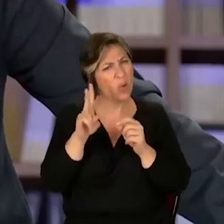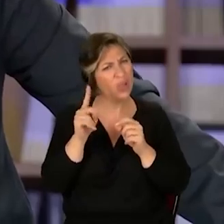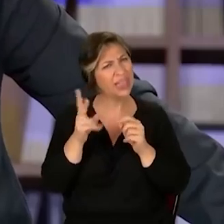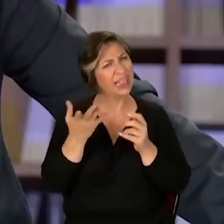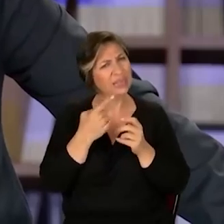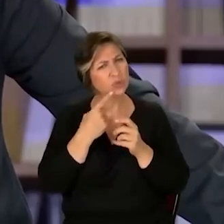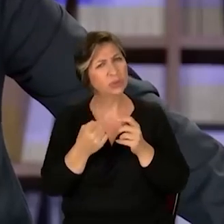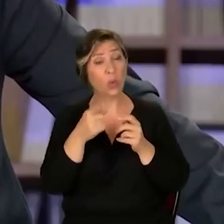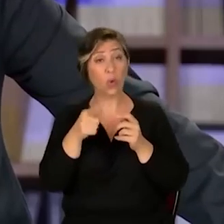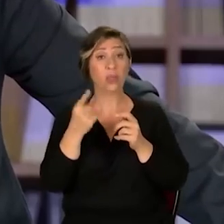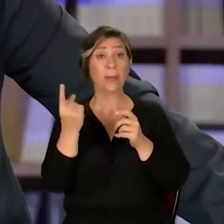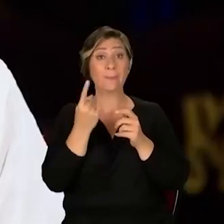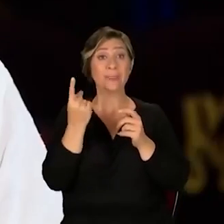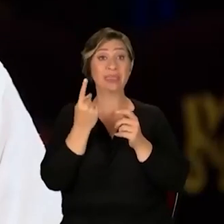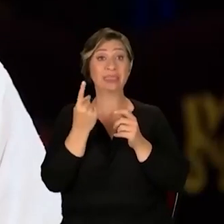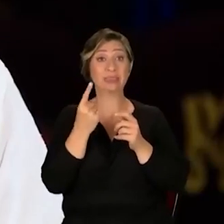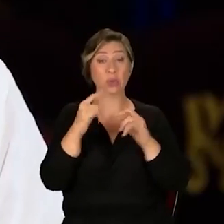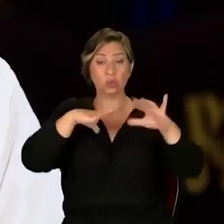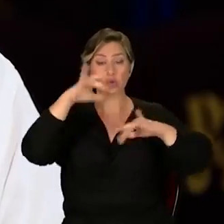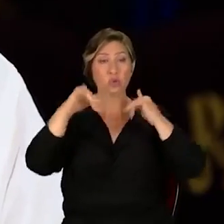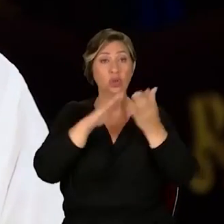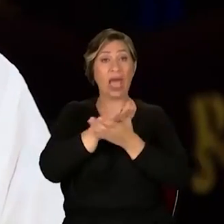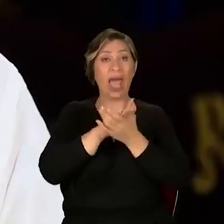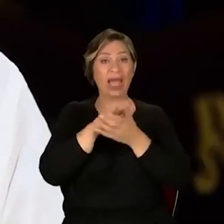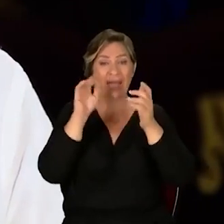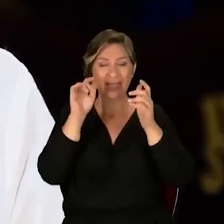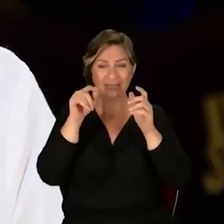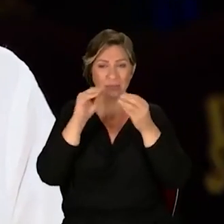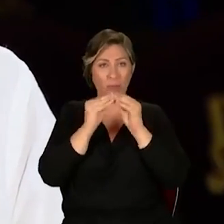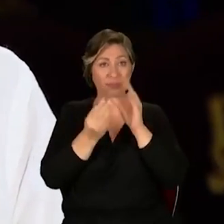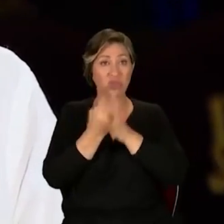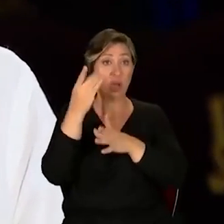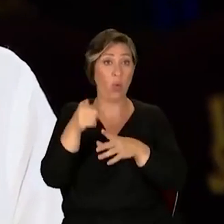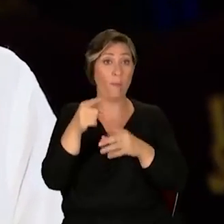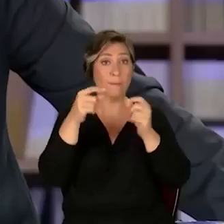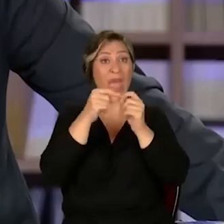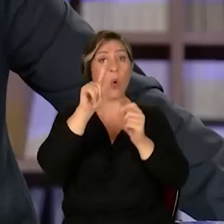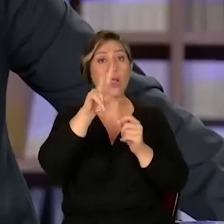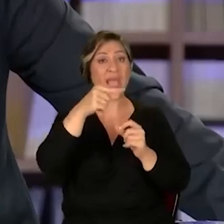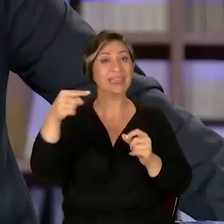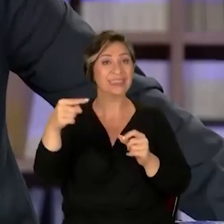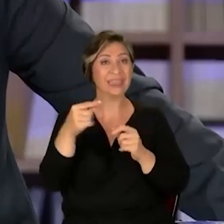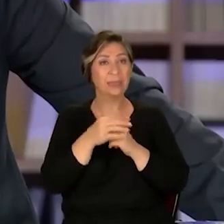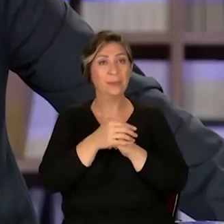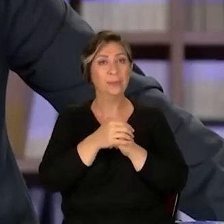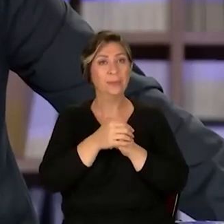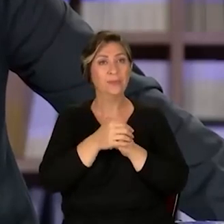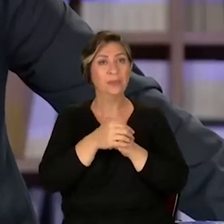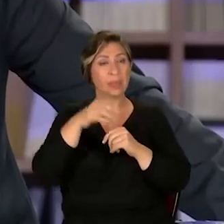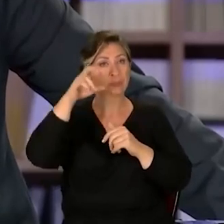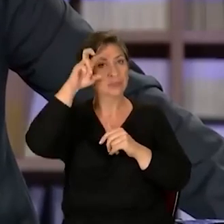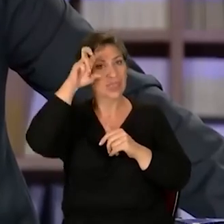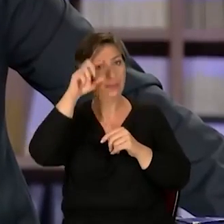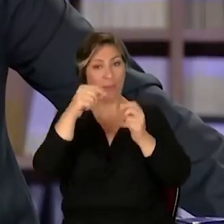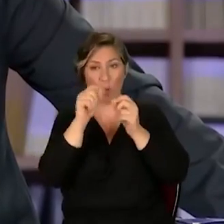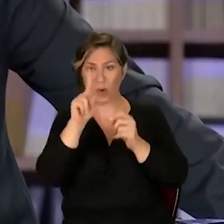bahsettiniz? B12 çünkü... O da bir, o da huzursuz bacak yapan sebeplerden birisi. Ama B12 aslında daha, nasıl söyleyeyim, psikiyatrik